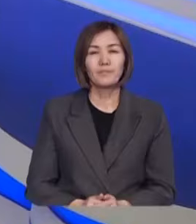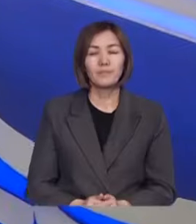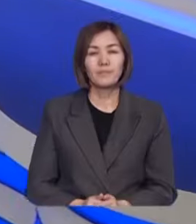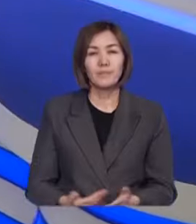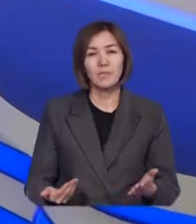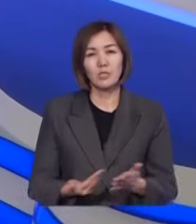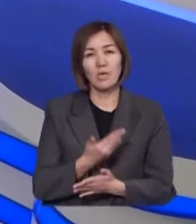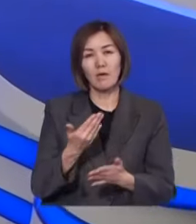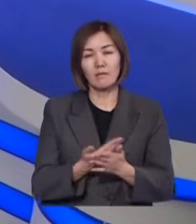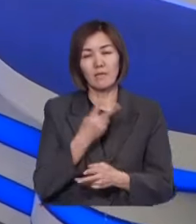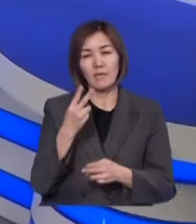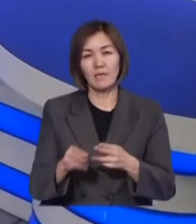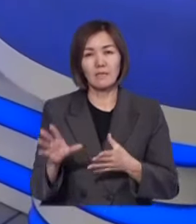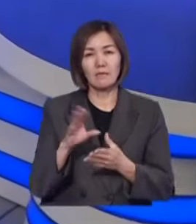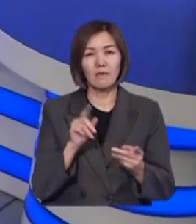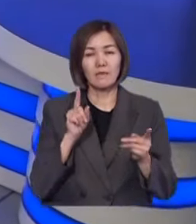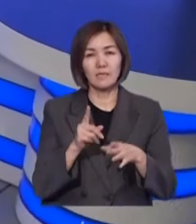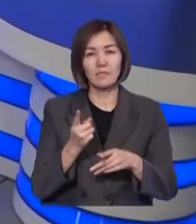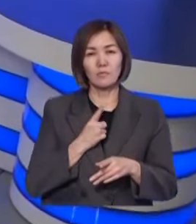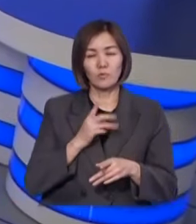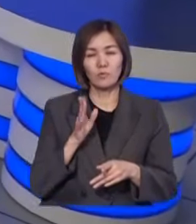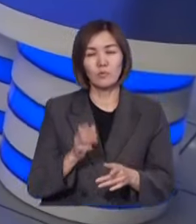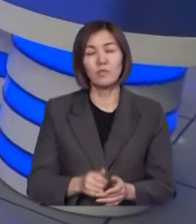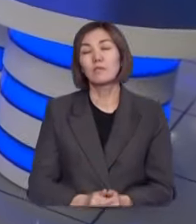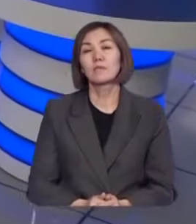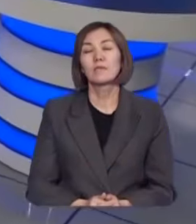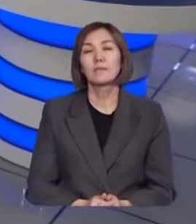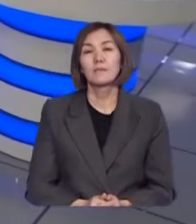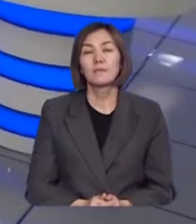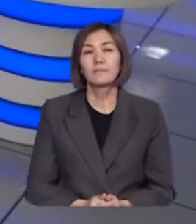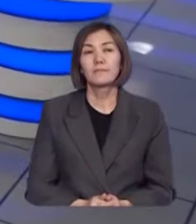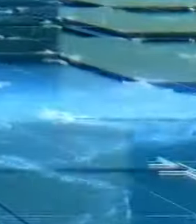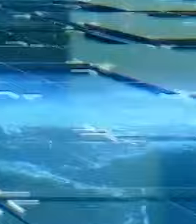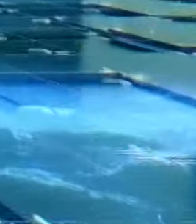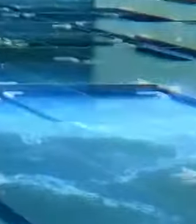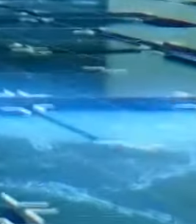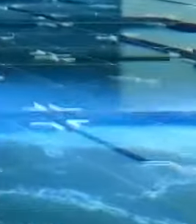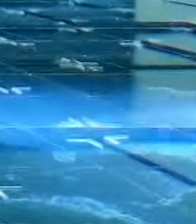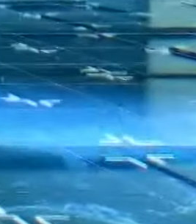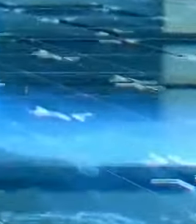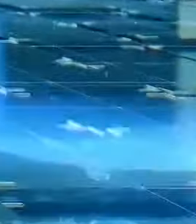Әзірге келіп түскен ақпараттар легі осы, Жетісу облысының қорытынды жаңалықтарында жүздескенше.